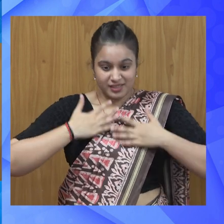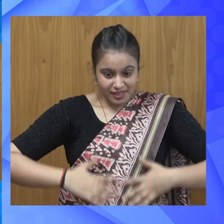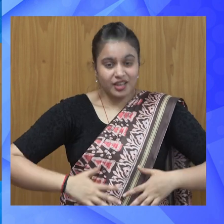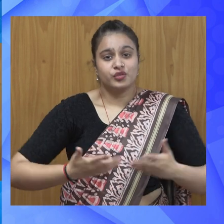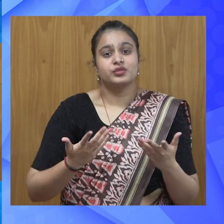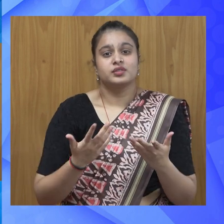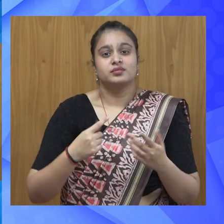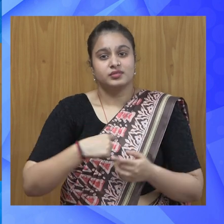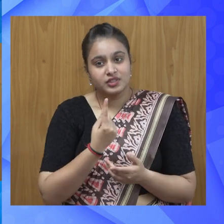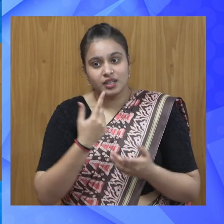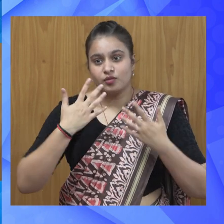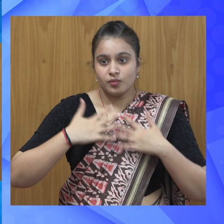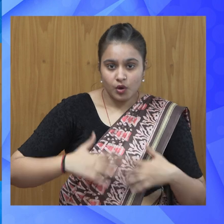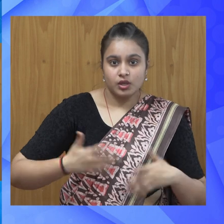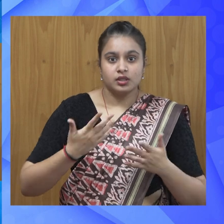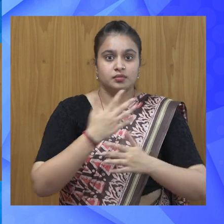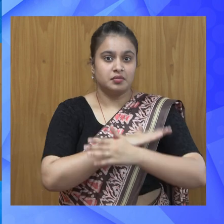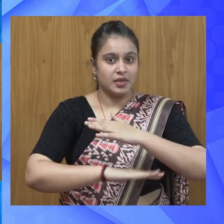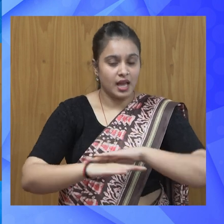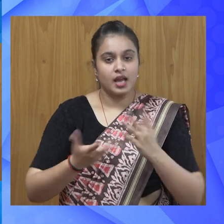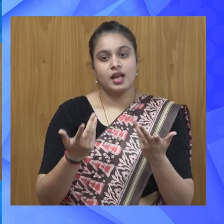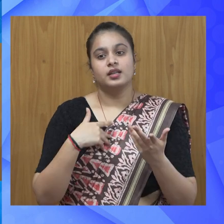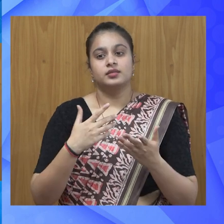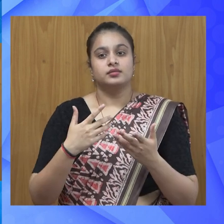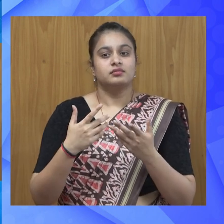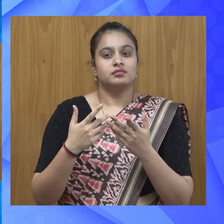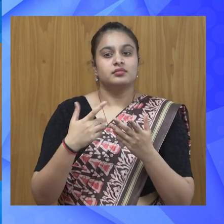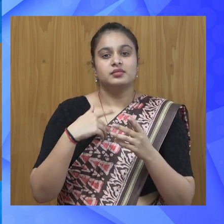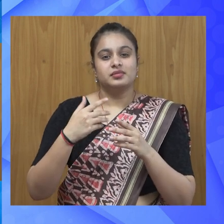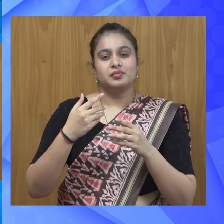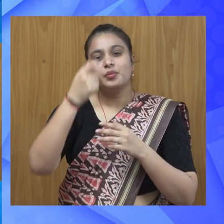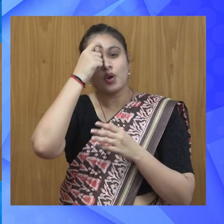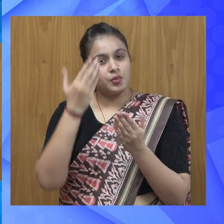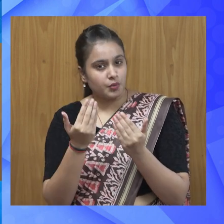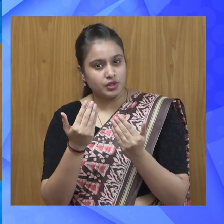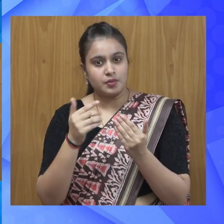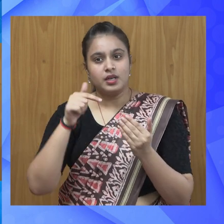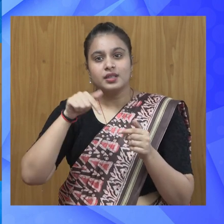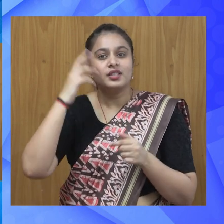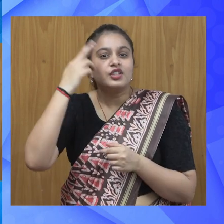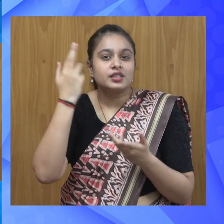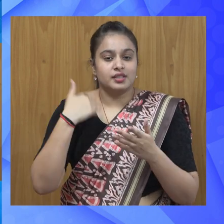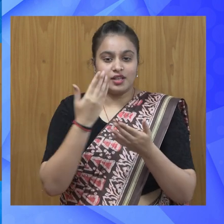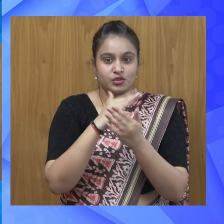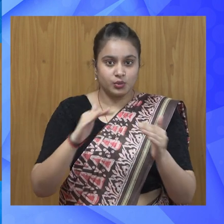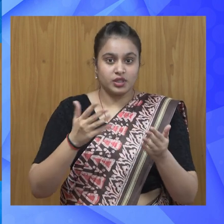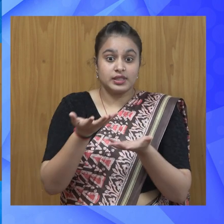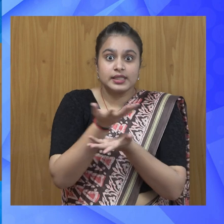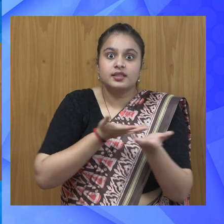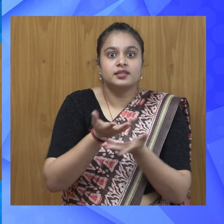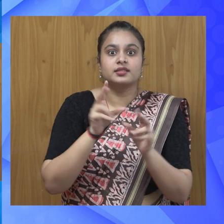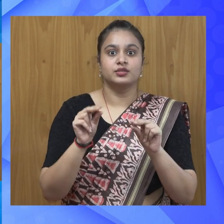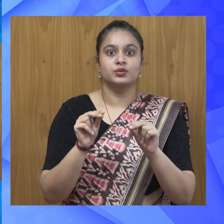अपने अपने शरीर को लेकर भी बहुत कंसर्न होता है। और ये क्योंकि क्या होता है, अक्सर इसमें बच्चे इसको डिस्कस नहीं